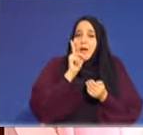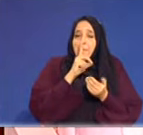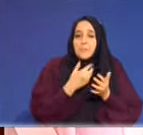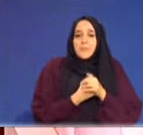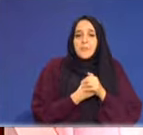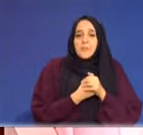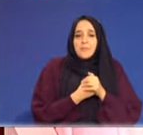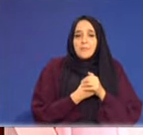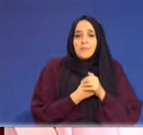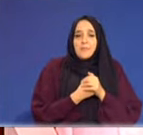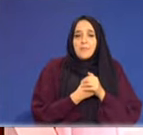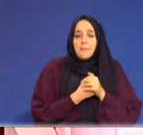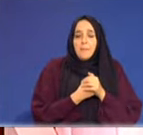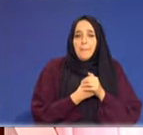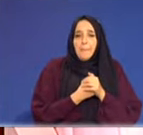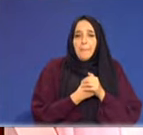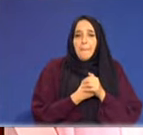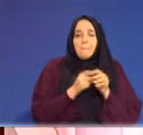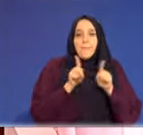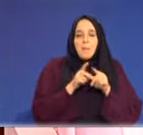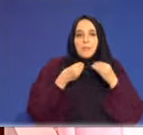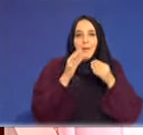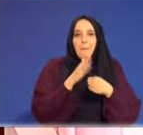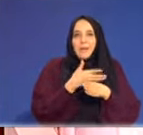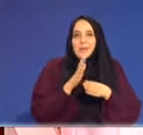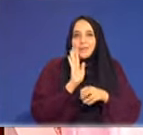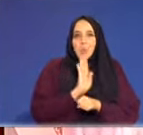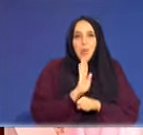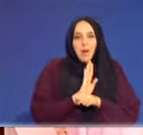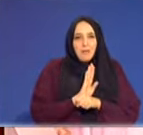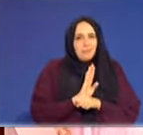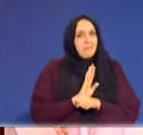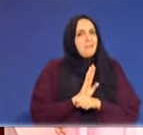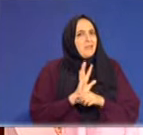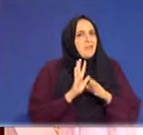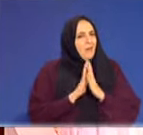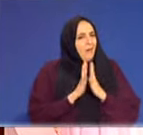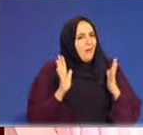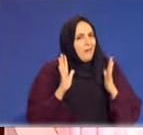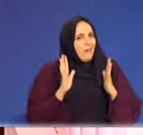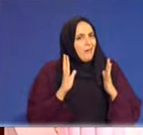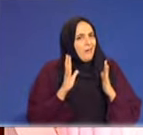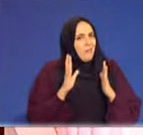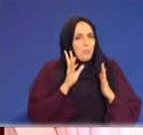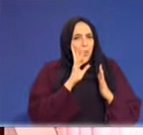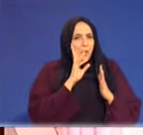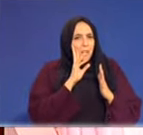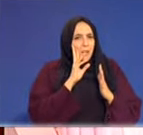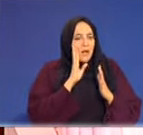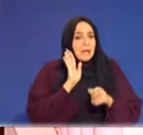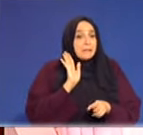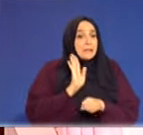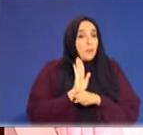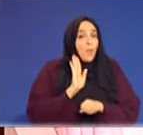السياق ظهر ما ظاهرة تخويف الشهود. تخويف. نعم. هذه كارثة كبيرة جدا، لأن الشهادة في